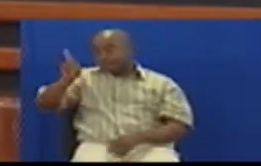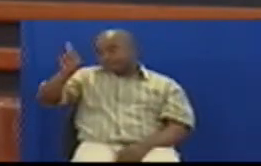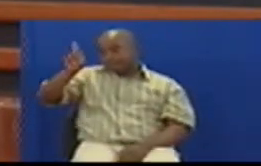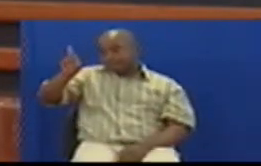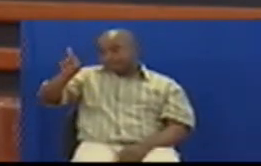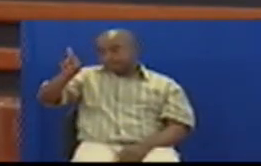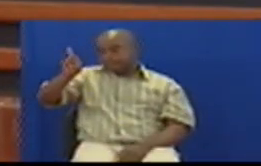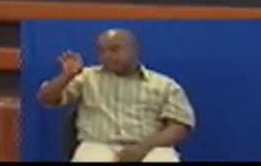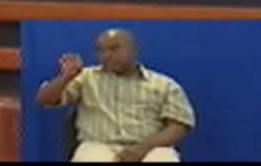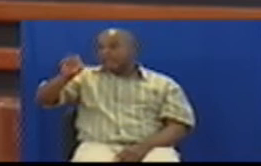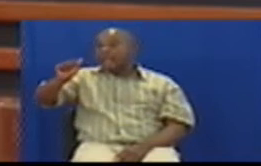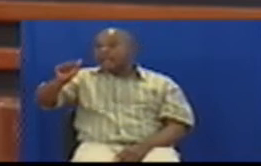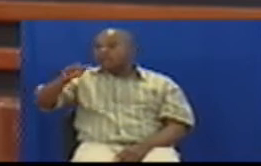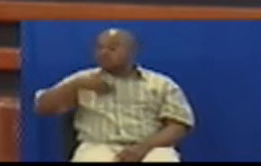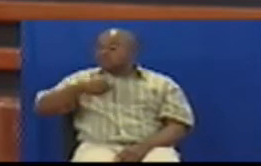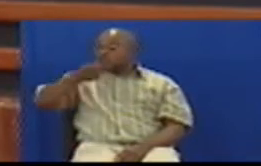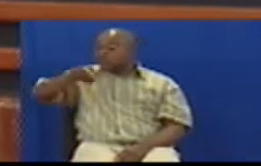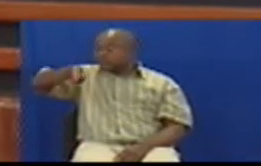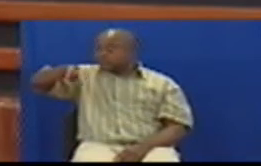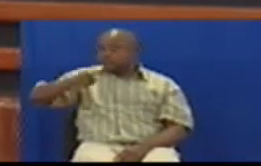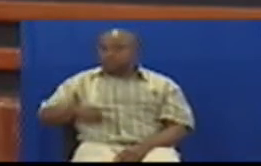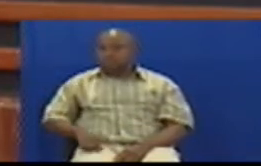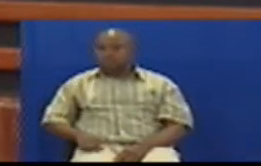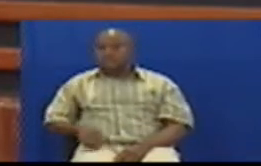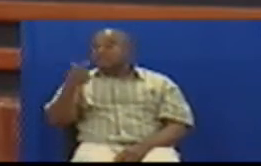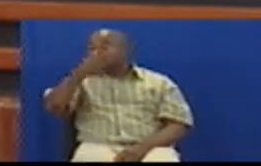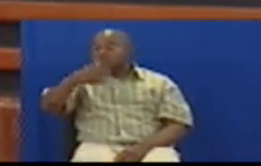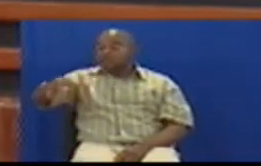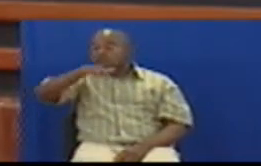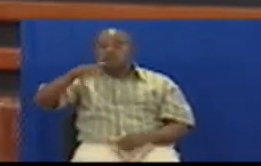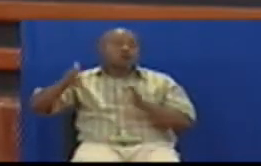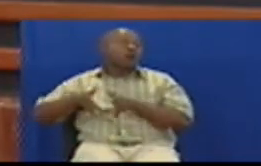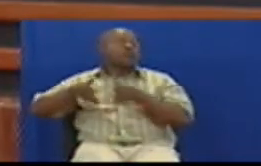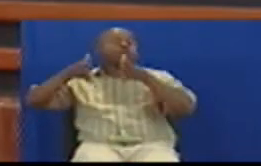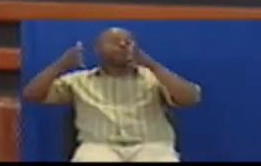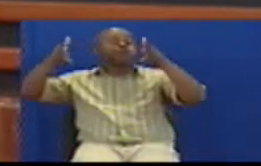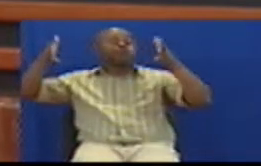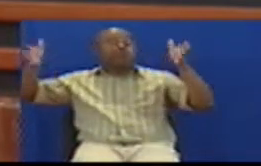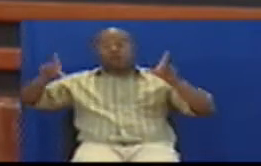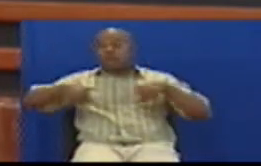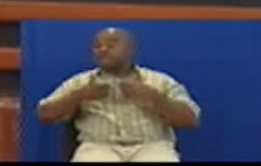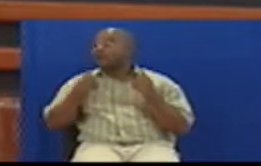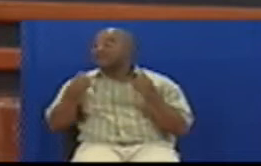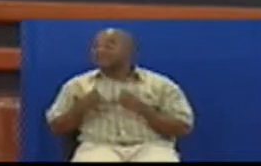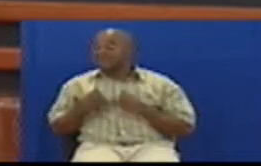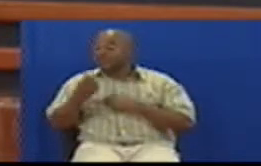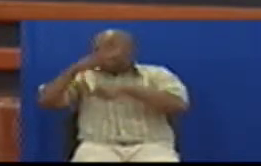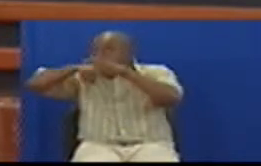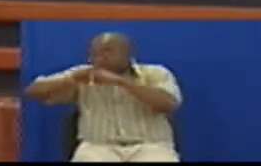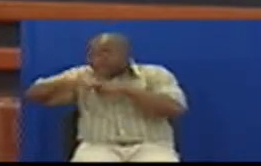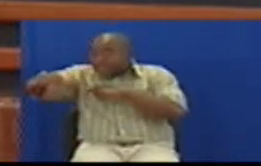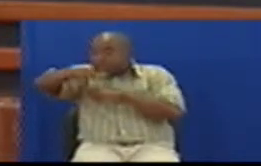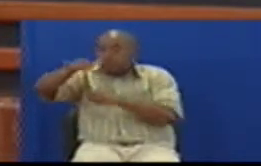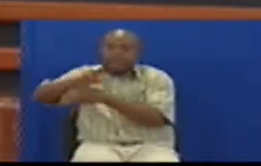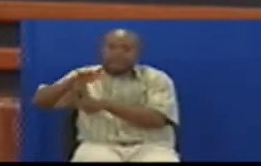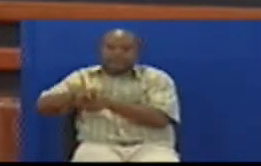nzuri inayofanyika. Maeneo yetu ni makubwa, changamoto zake ni nyingi, lakini wanajitahidi, wanafika maeneo mengi. Kwa